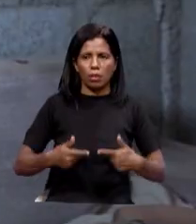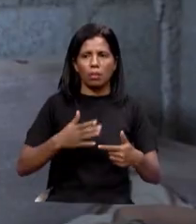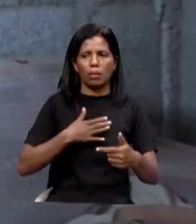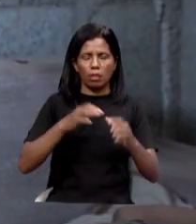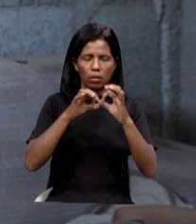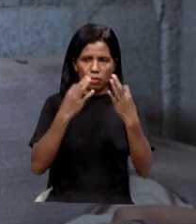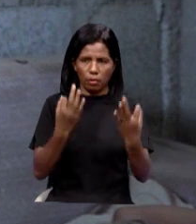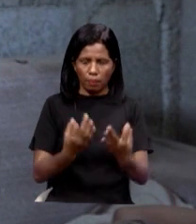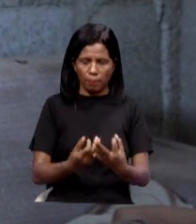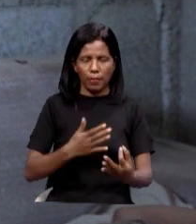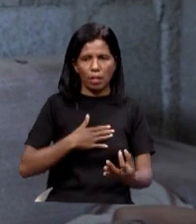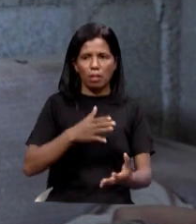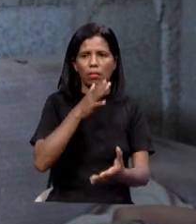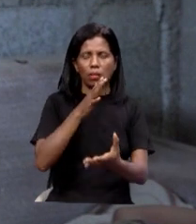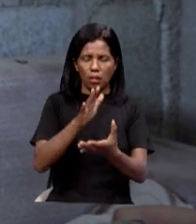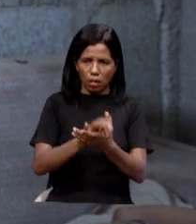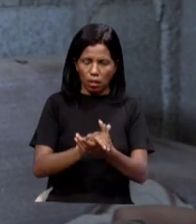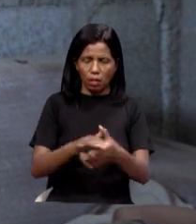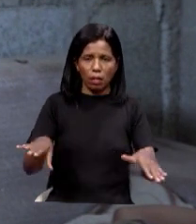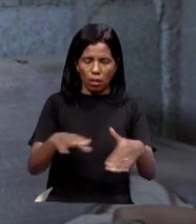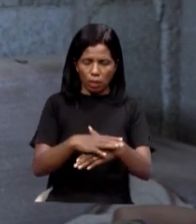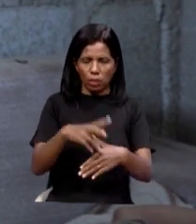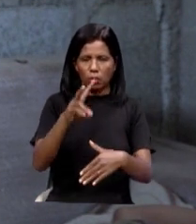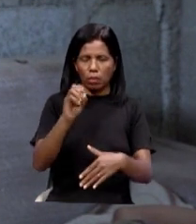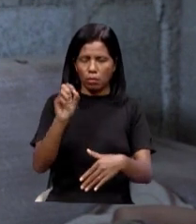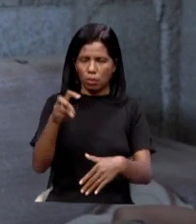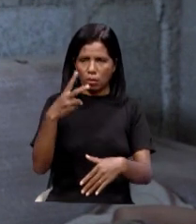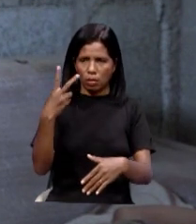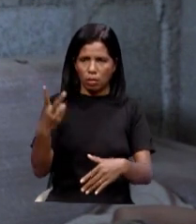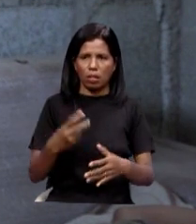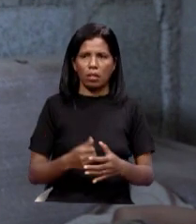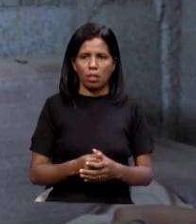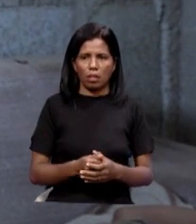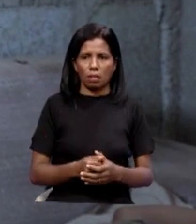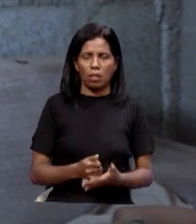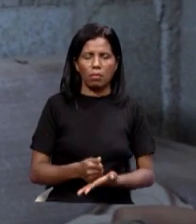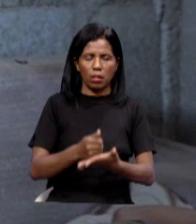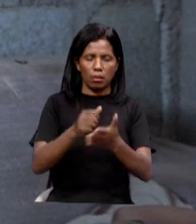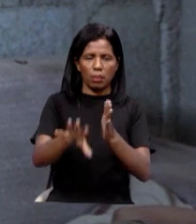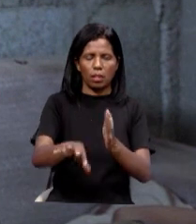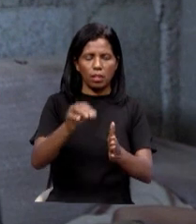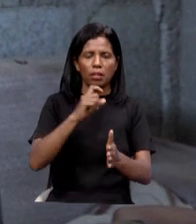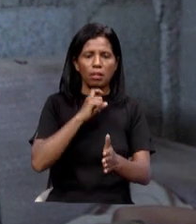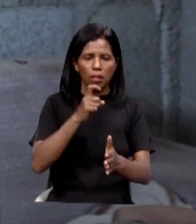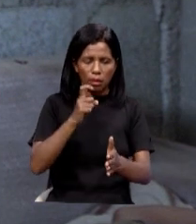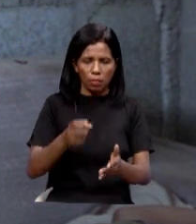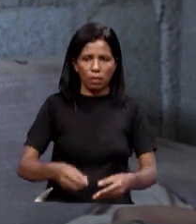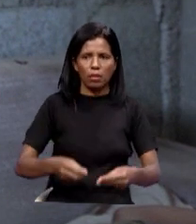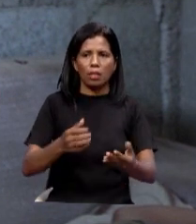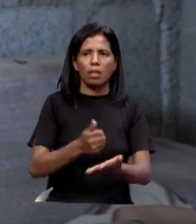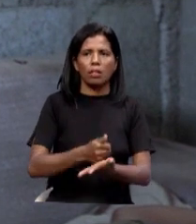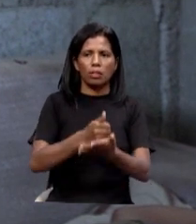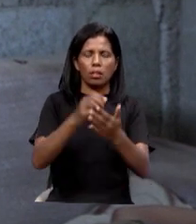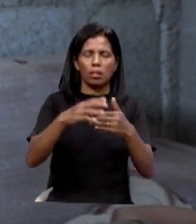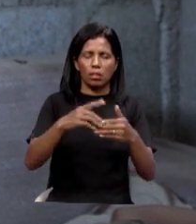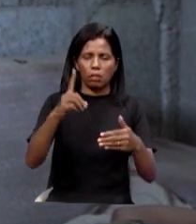Amna rekabe ne 2012 to agora ne moris luar lata de ita ba hili lata mai. Hetan uang satu